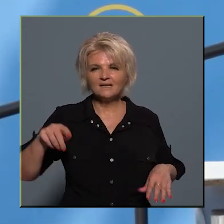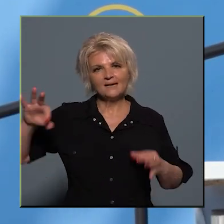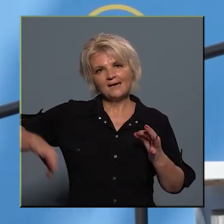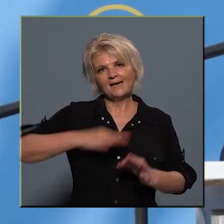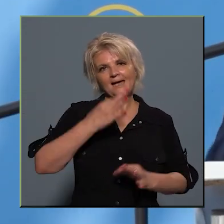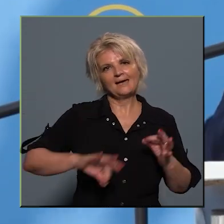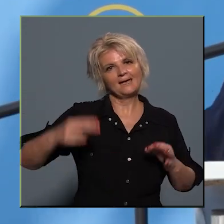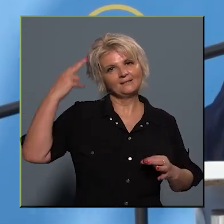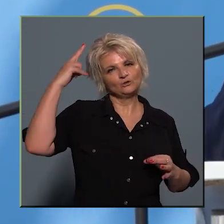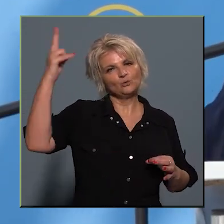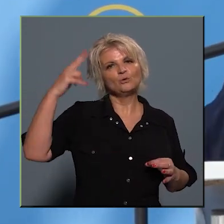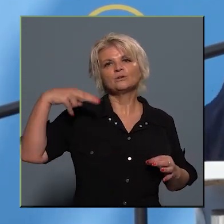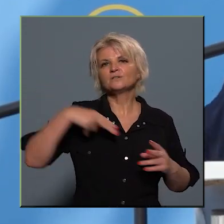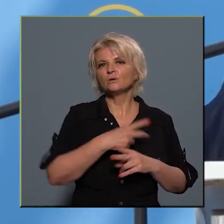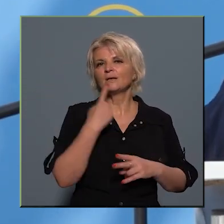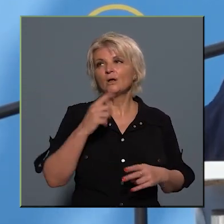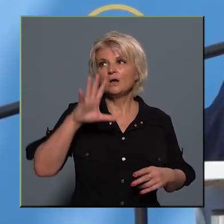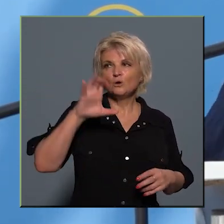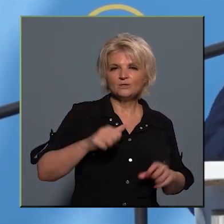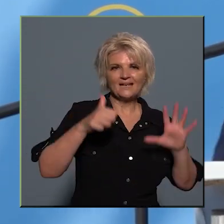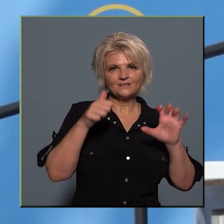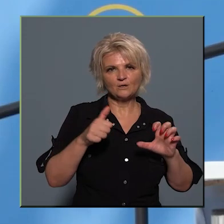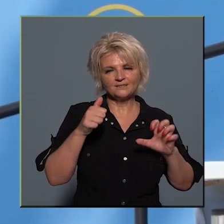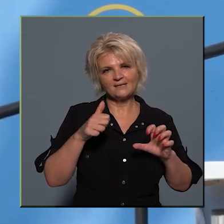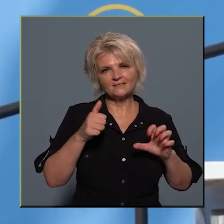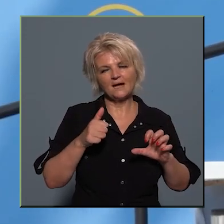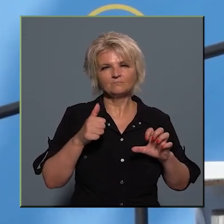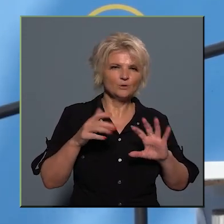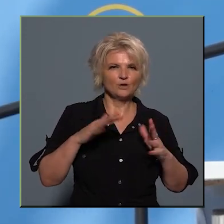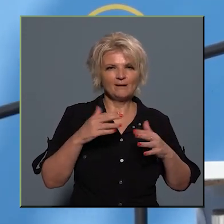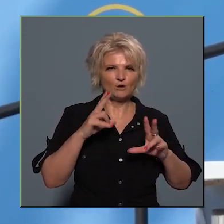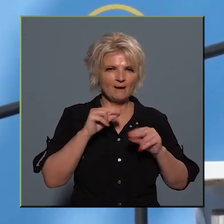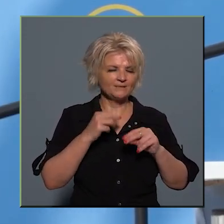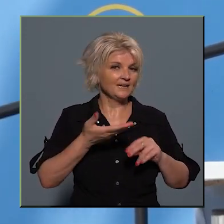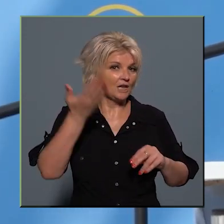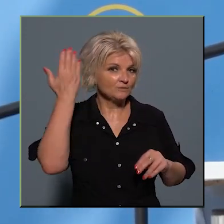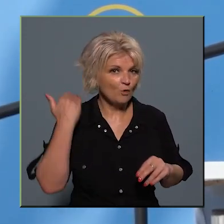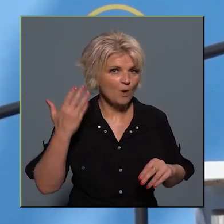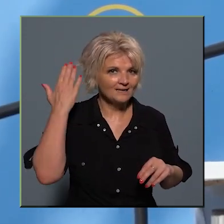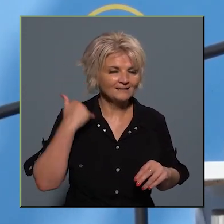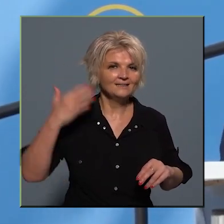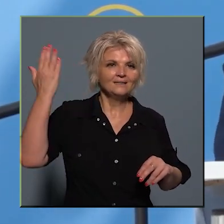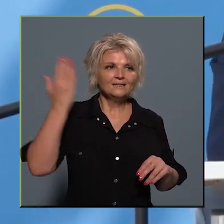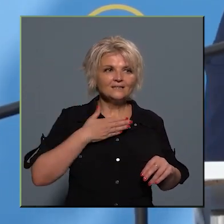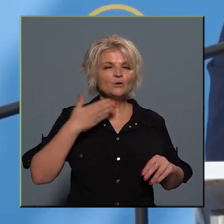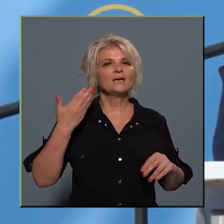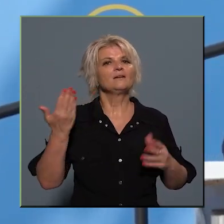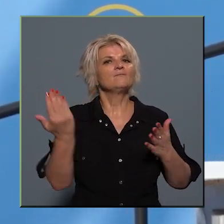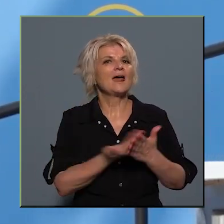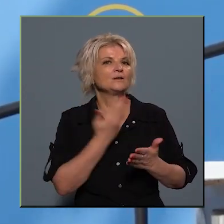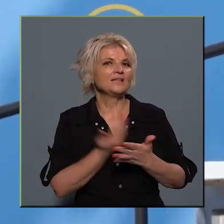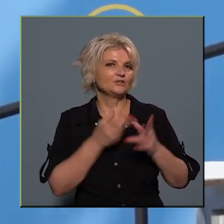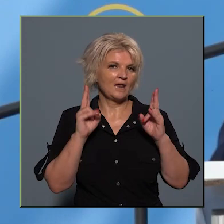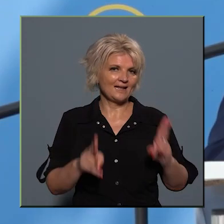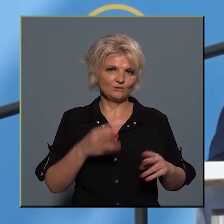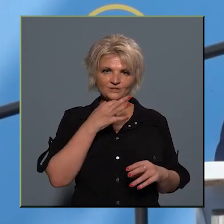szokta mindig mondani, hogy olyan nem tudom 500-600-nál tart azoknak a megbeszéléseknek a száma most már, amik a hidrogén valamilyen hasznosítási lehetőségek szólnak.